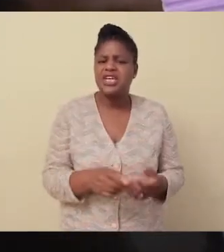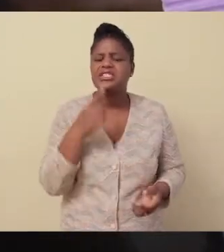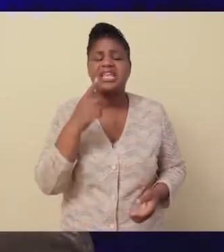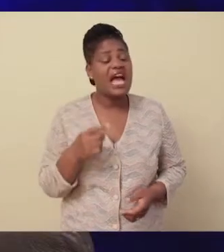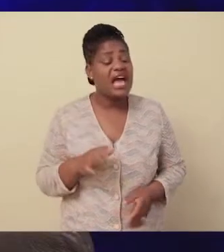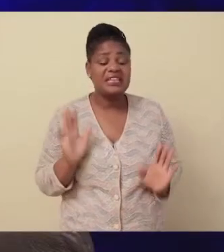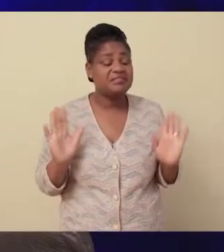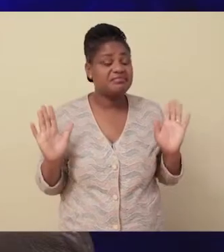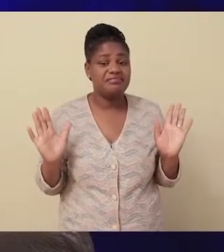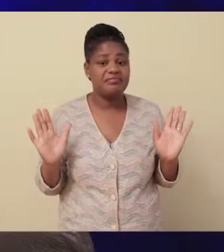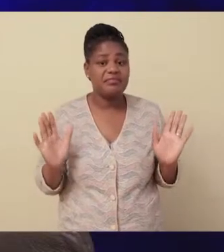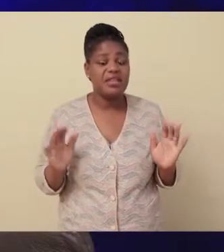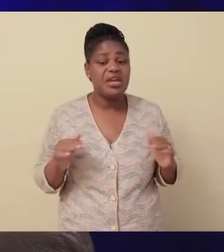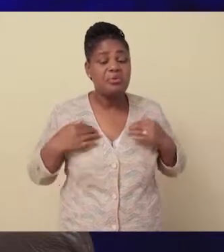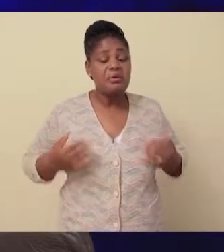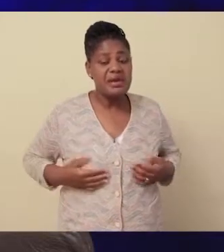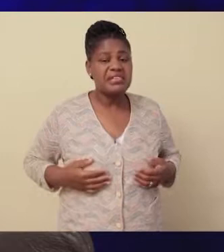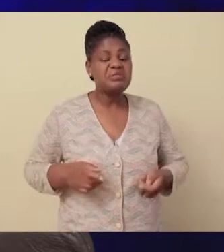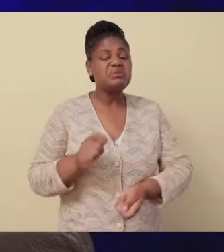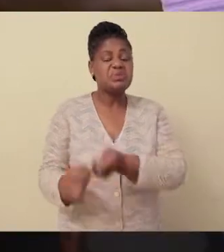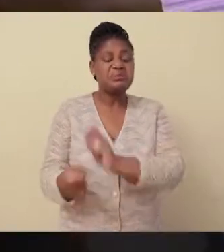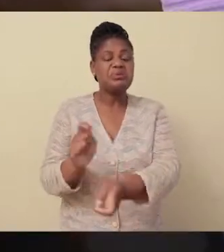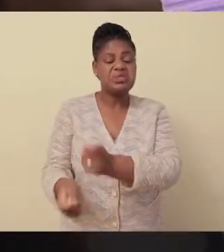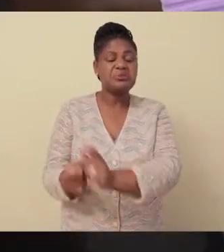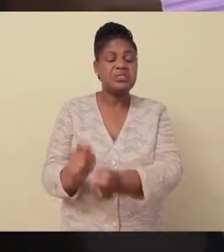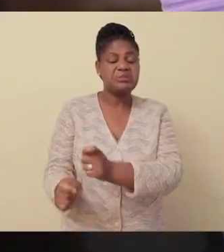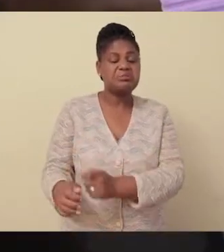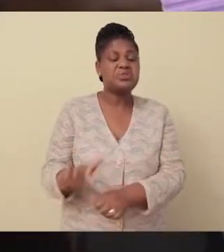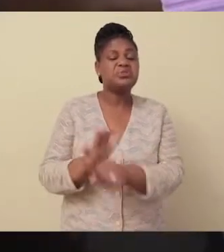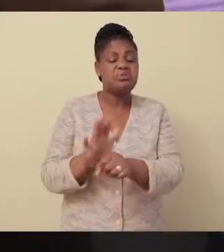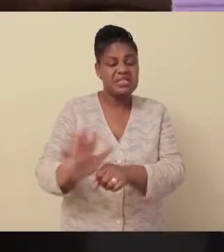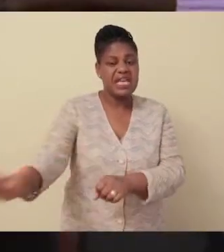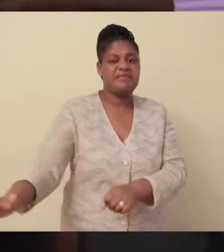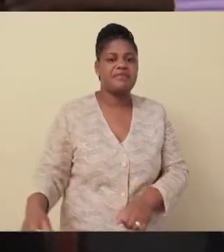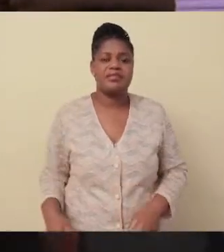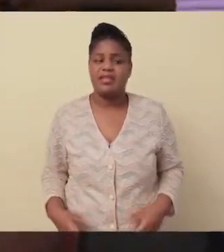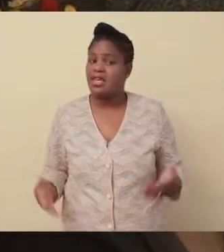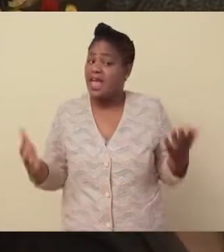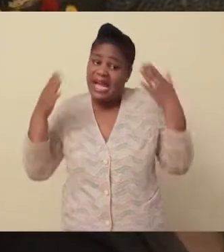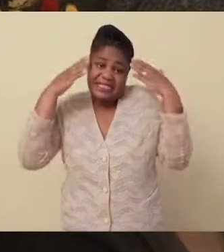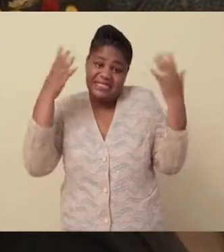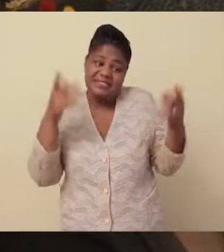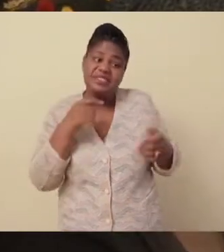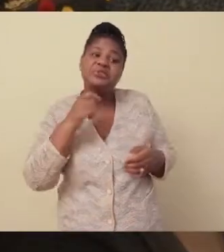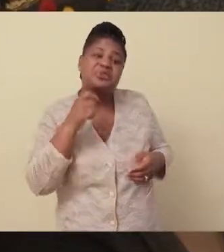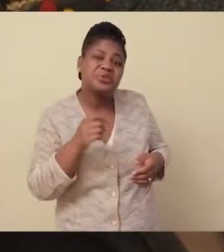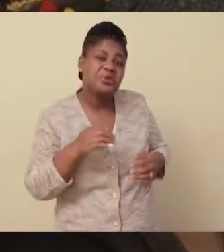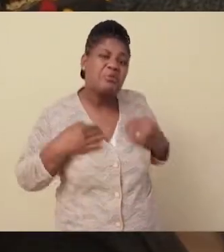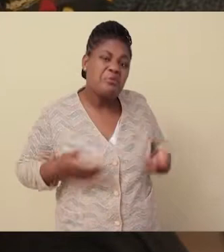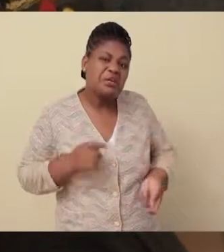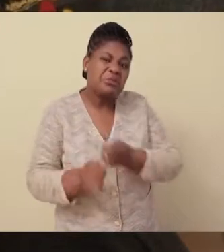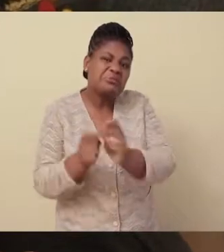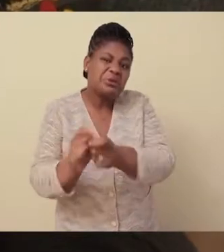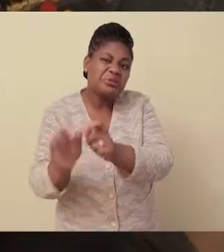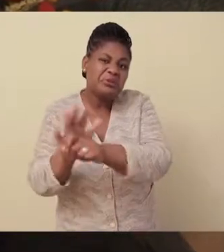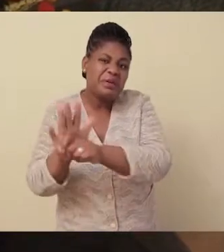makuhwa. Ini ndofanirwa kuti iwe nawe here? Handizivi kuti makuhwa ane. Asi